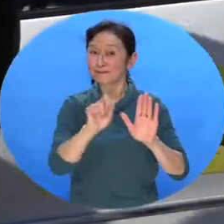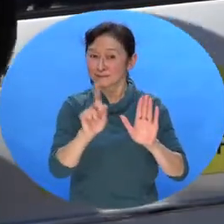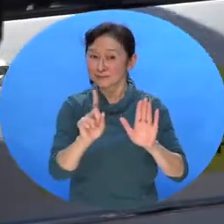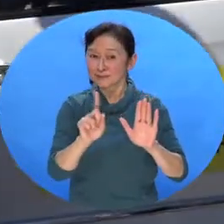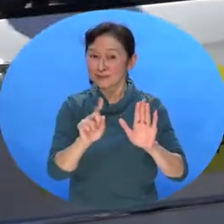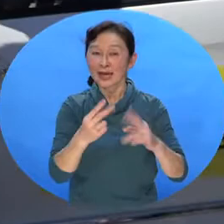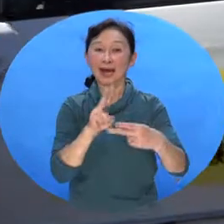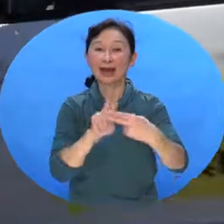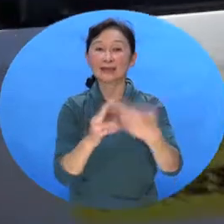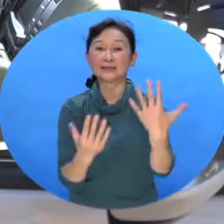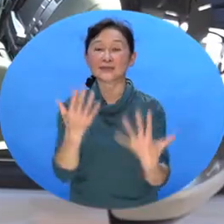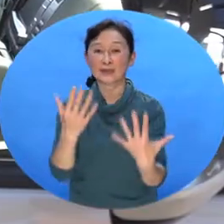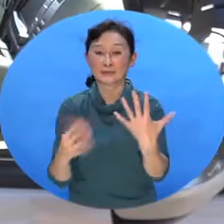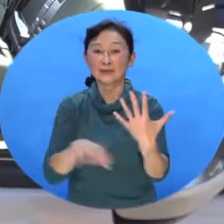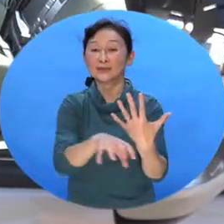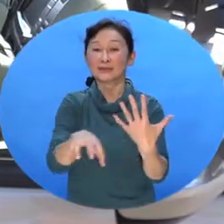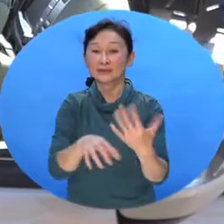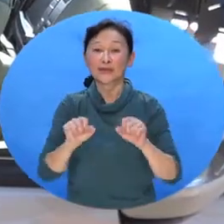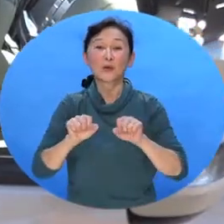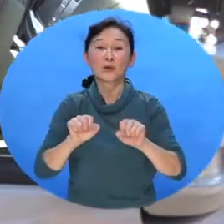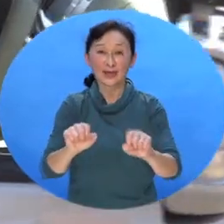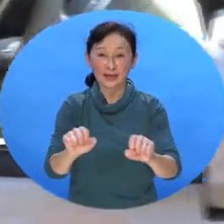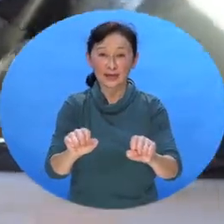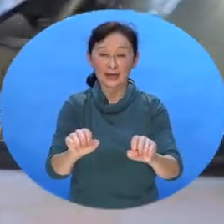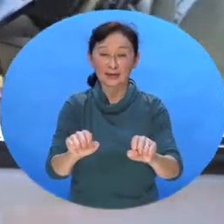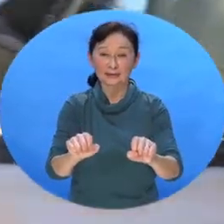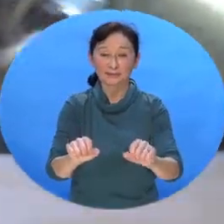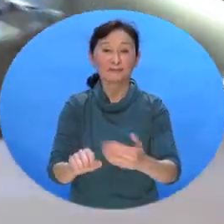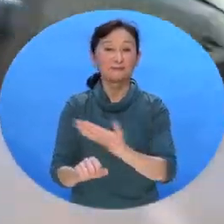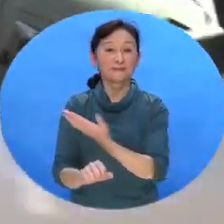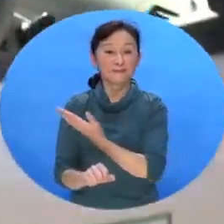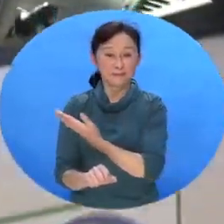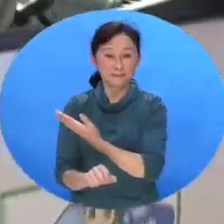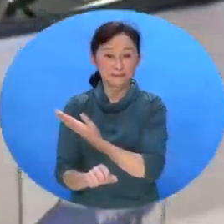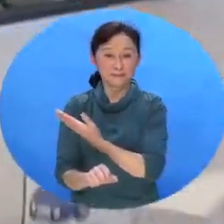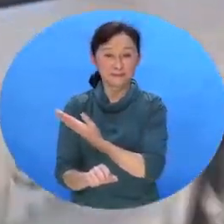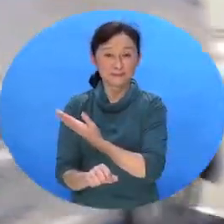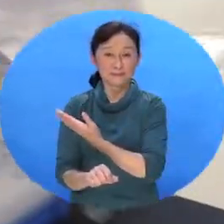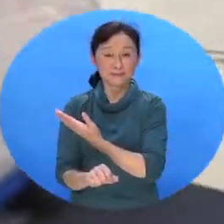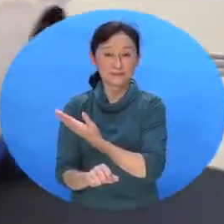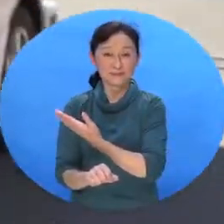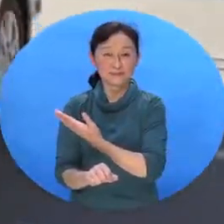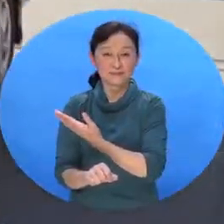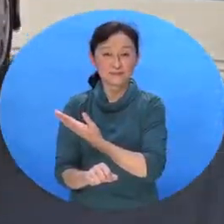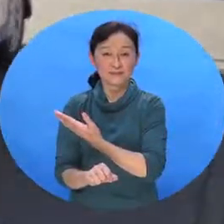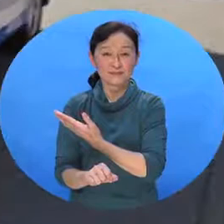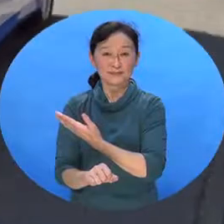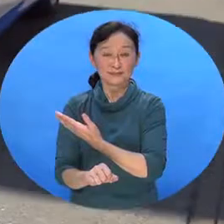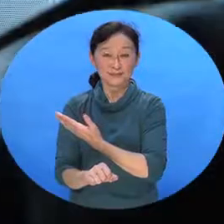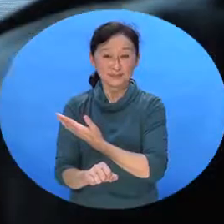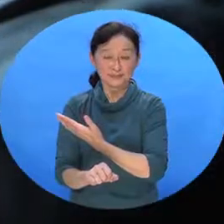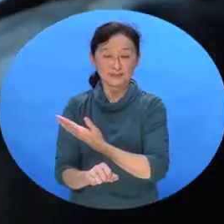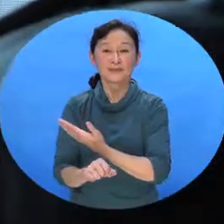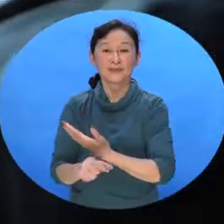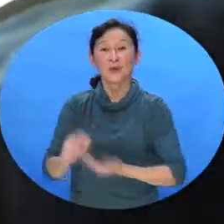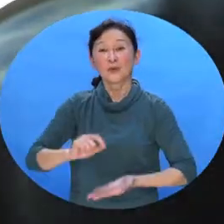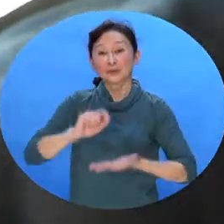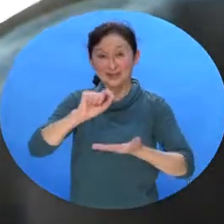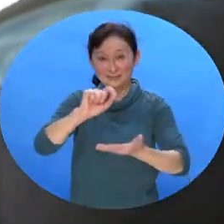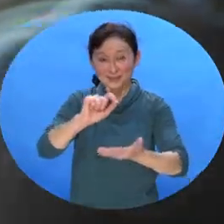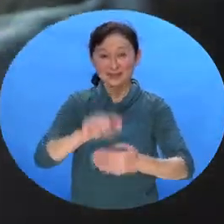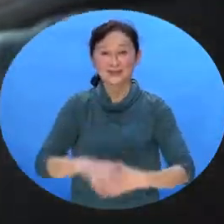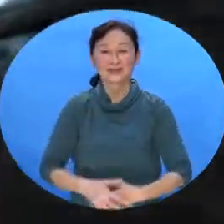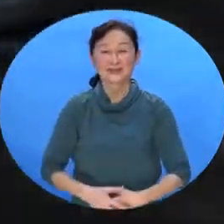今回は日草森公園周辺で行われた自動車の自動運転行動実証実験の様子をお伝えします